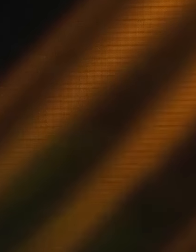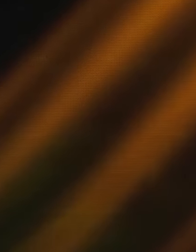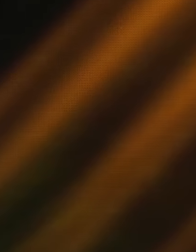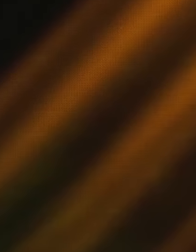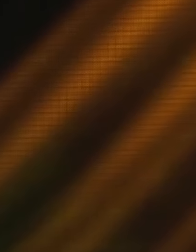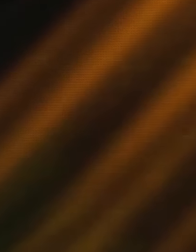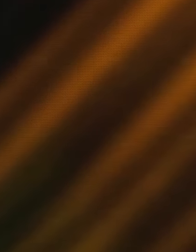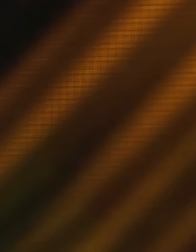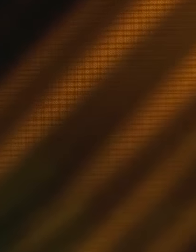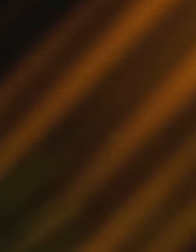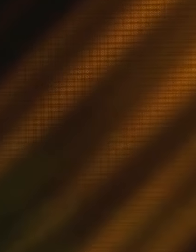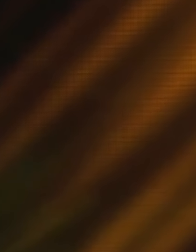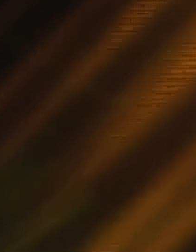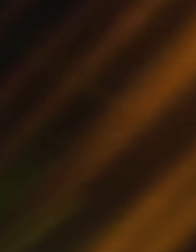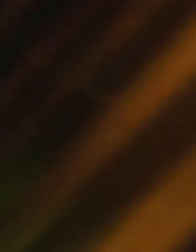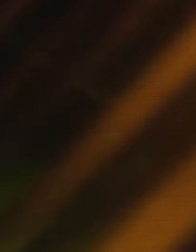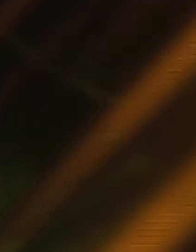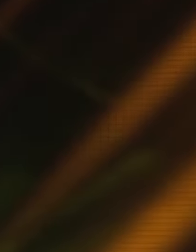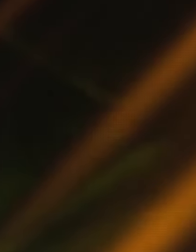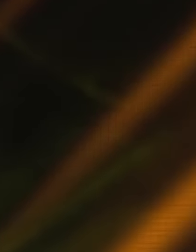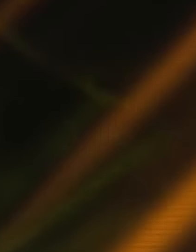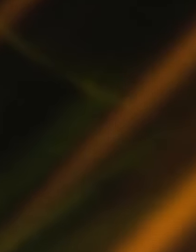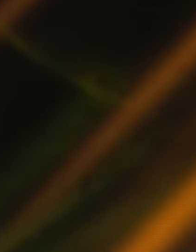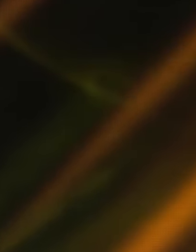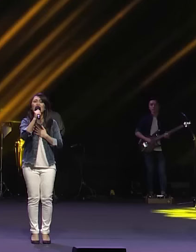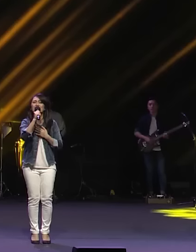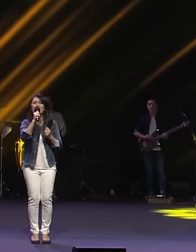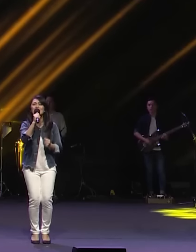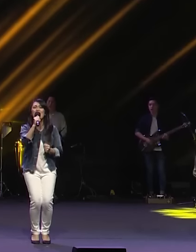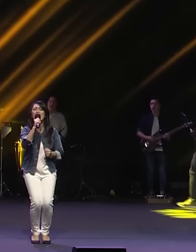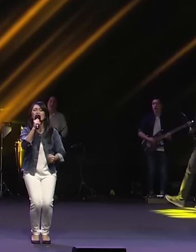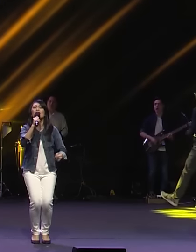menyembuhkan, mengeluarkan.